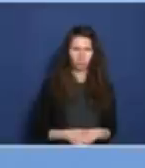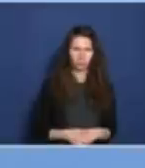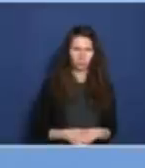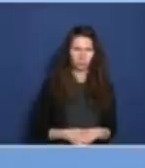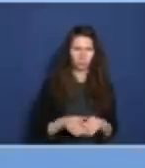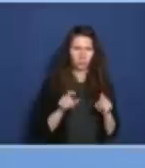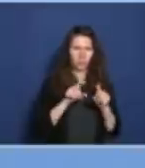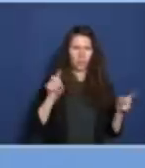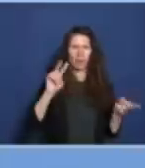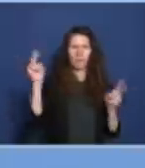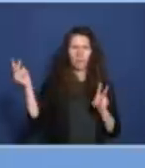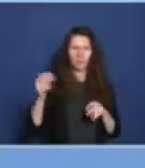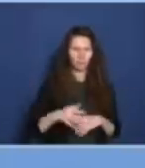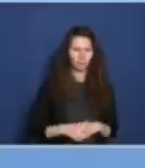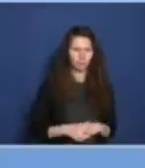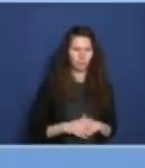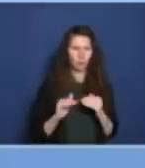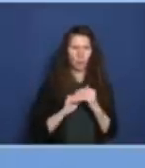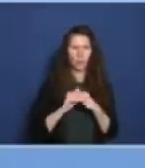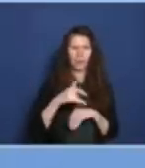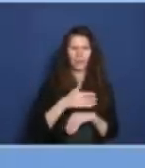Themenwechsel. Kollege, bitte.